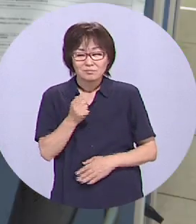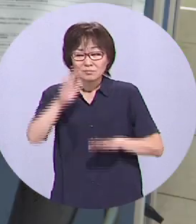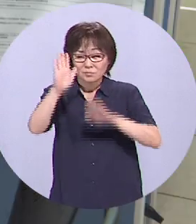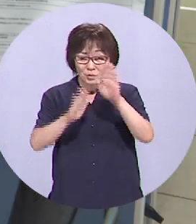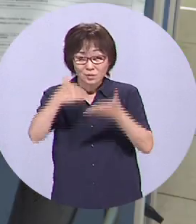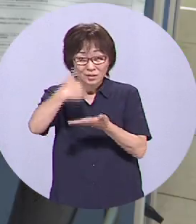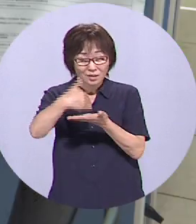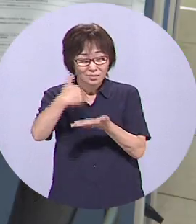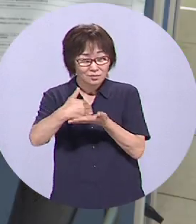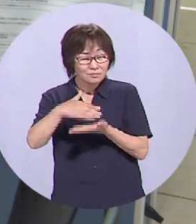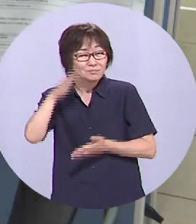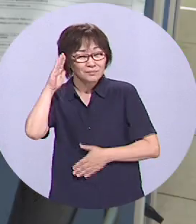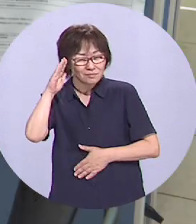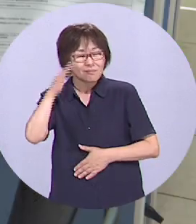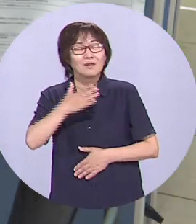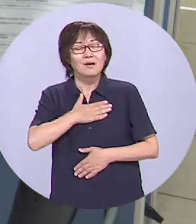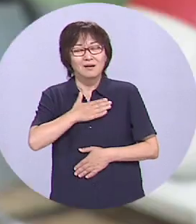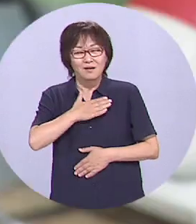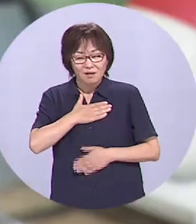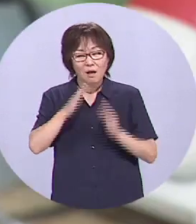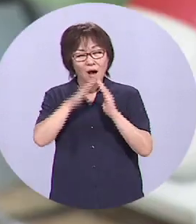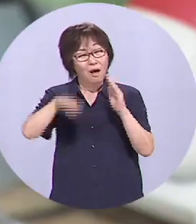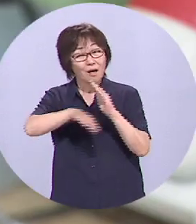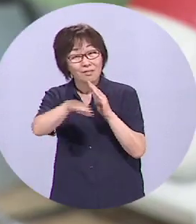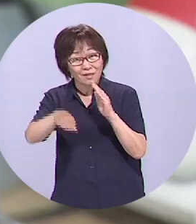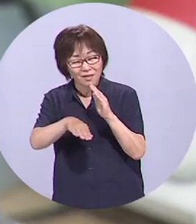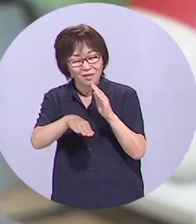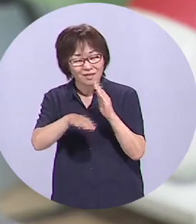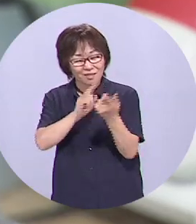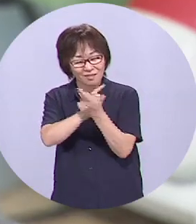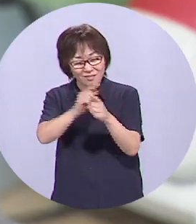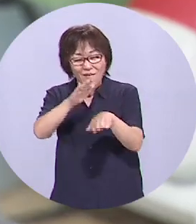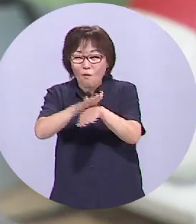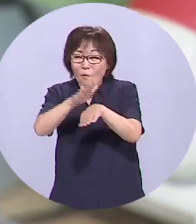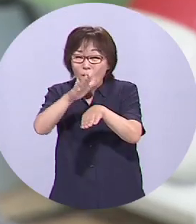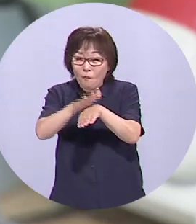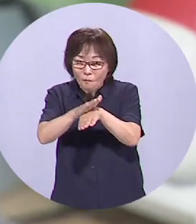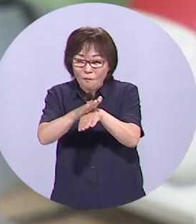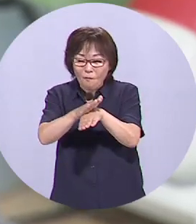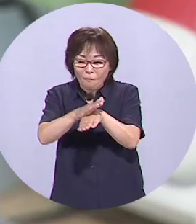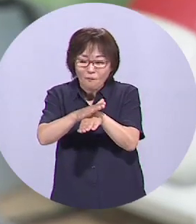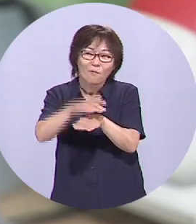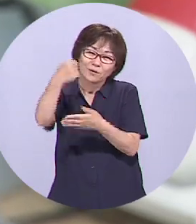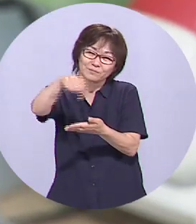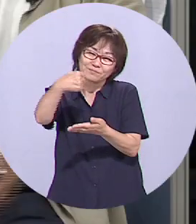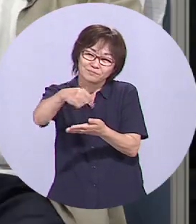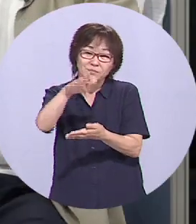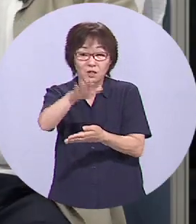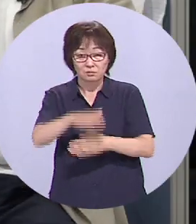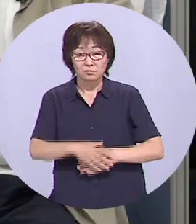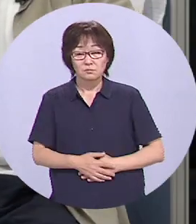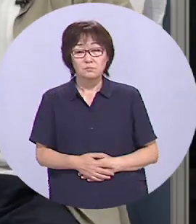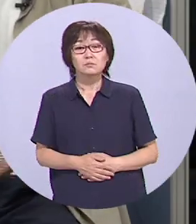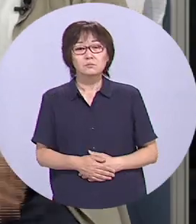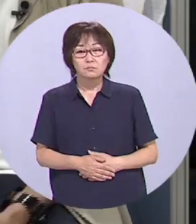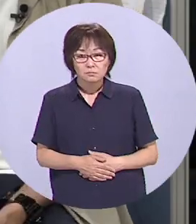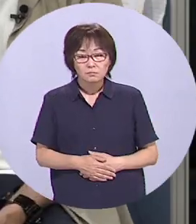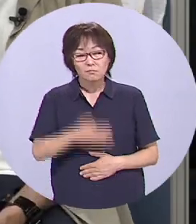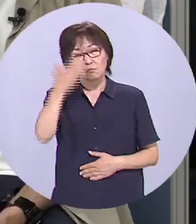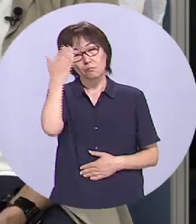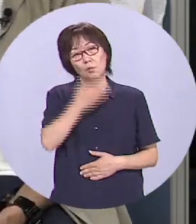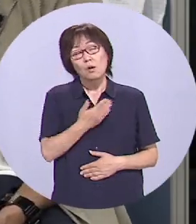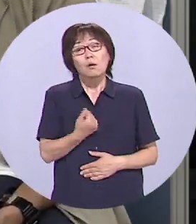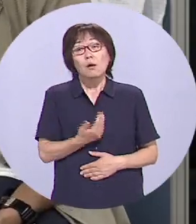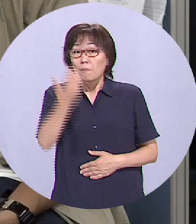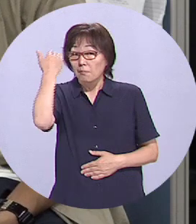っては家庭での対処法なども合わせてお伝えさせていただいております。 こう今まで受けた相談